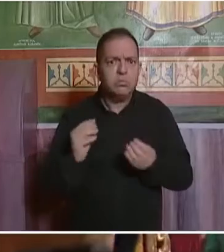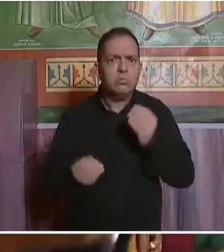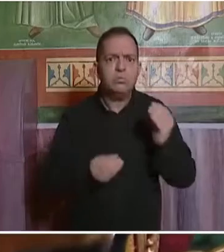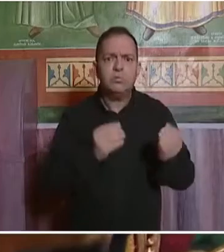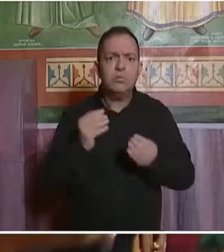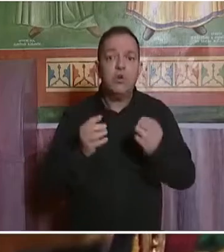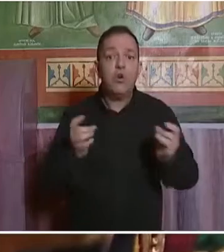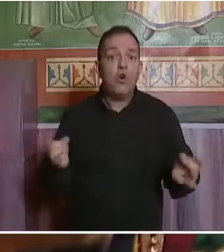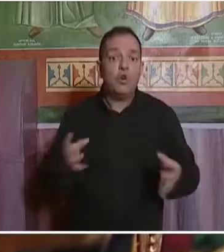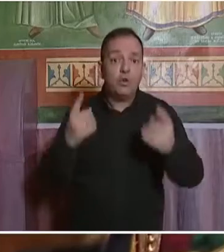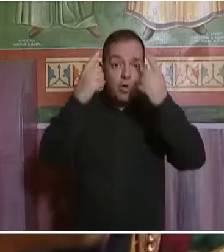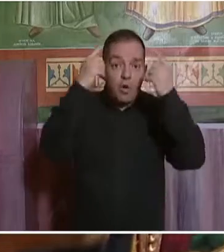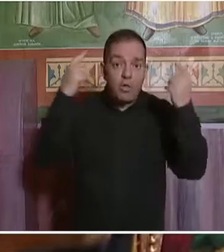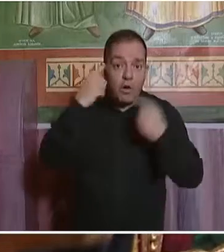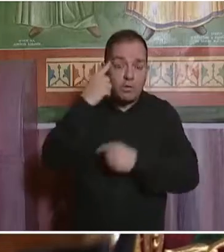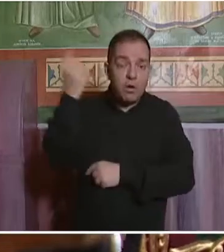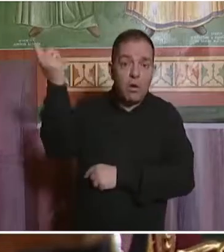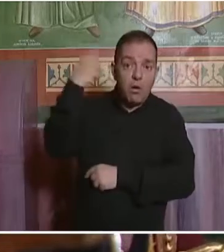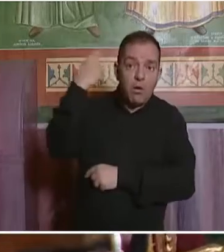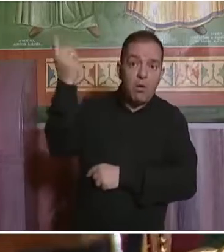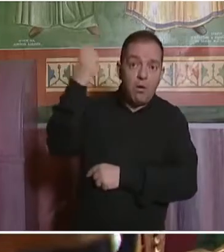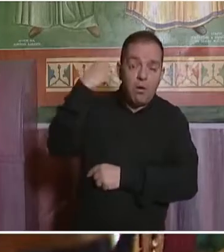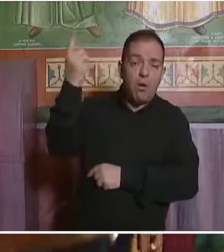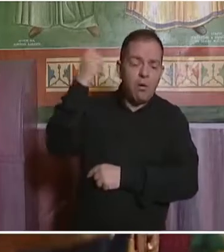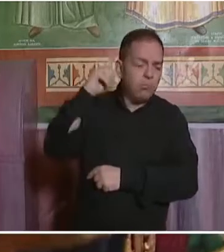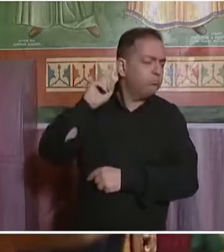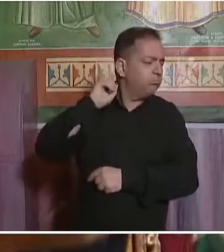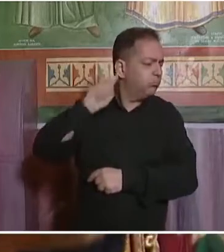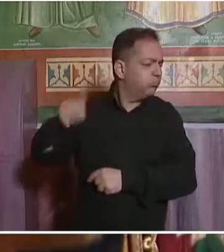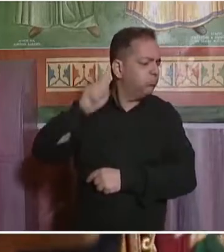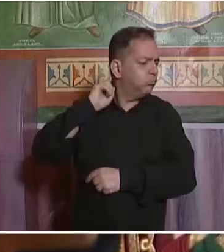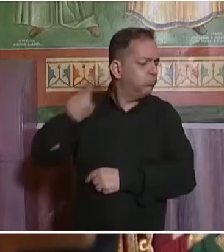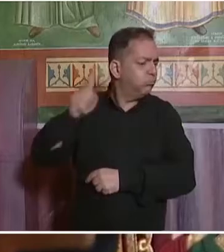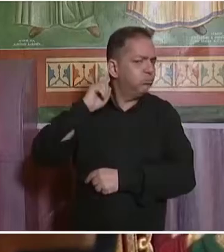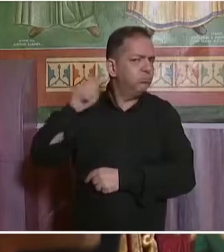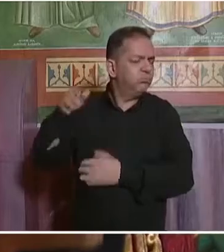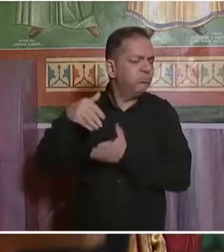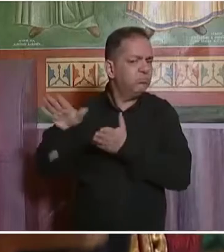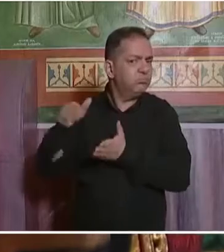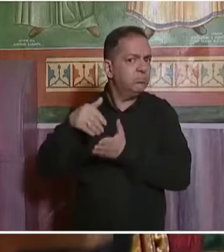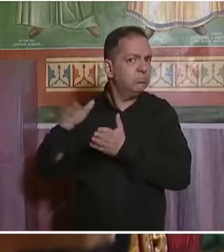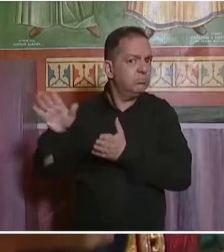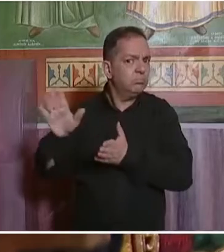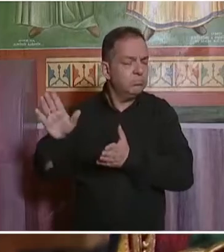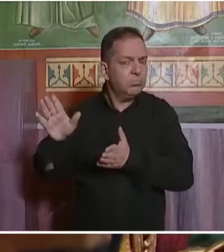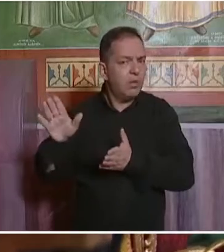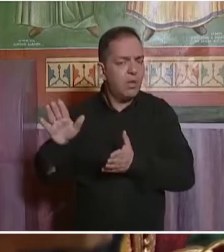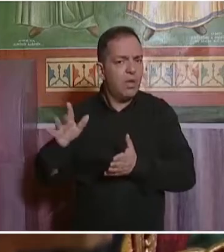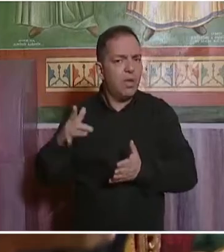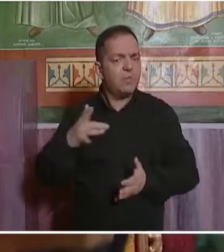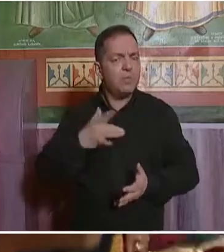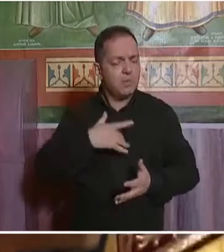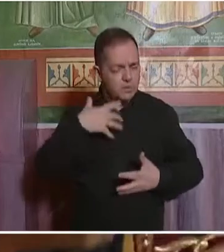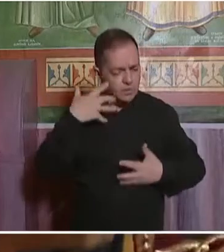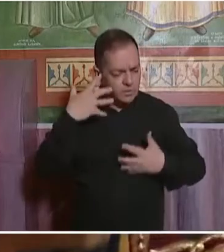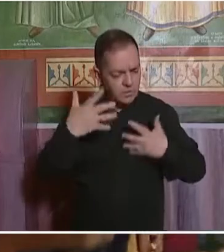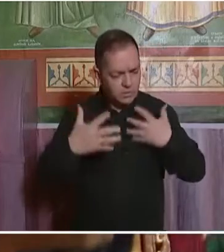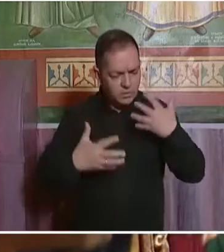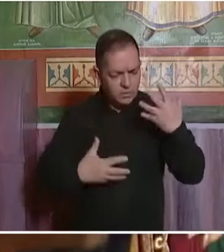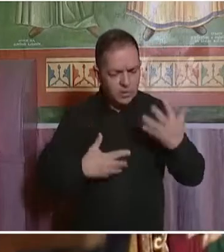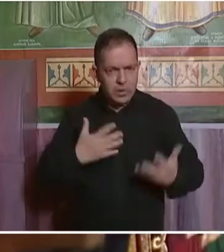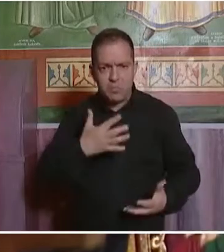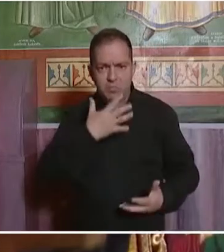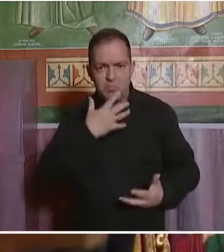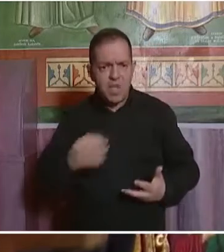το θέλημα του Θεού και παραβαίνουμε το νόμο Του. Και τότε μέσα μας